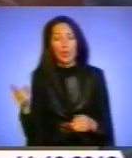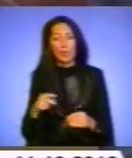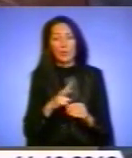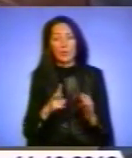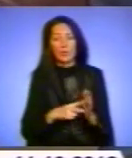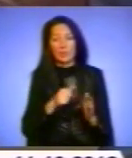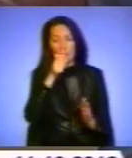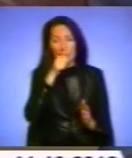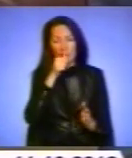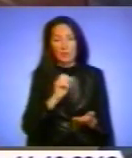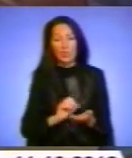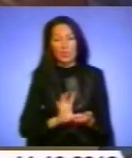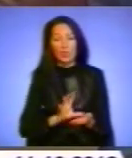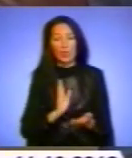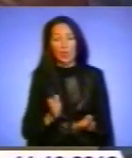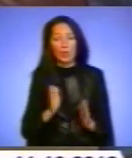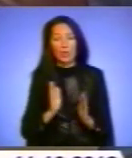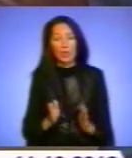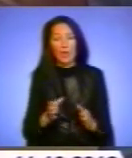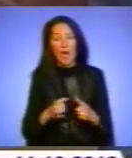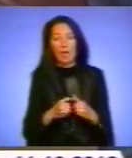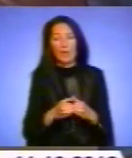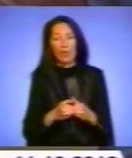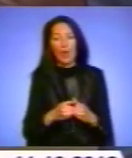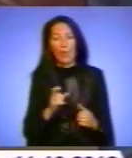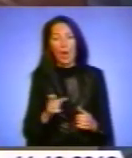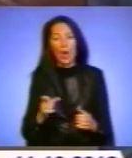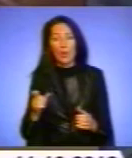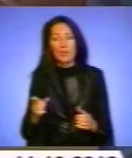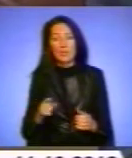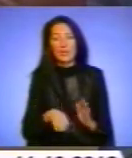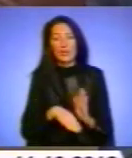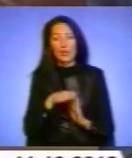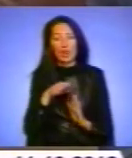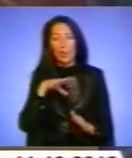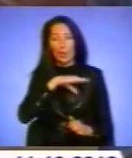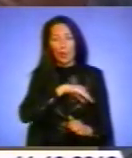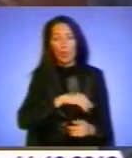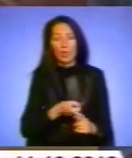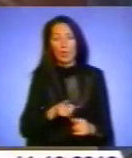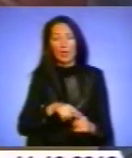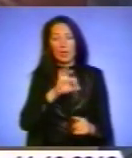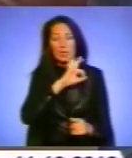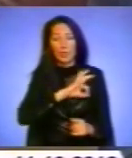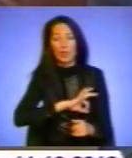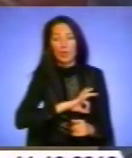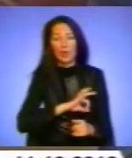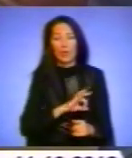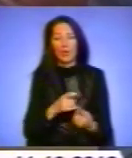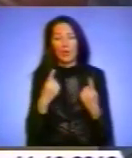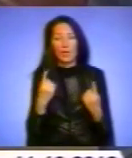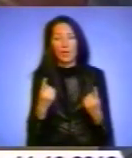Збільшення відбувалося виключно категоріям громадян з високими доходами, які споживають значні